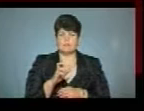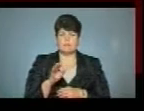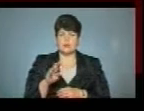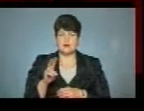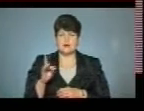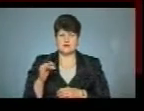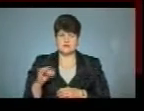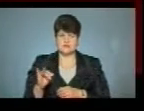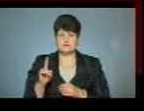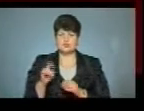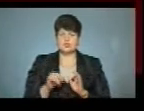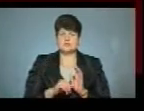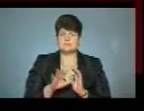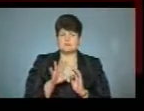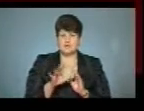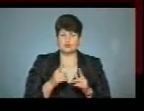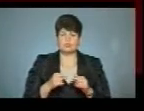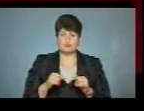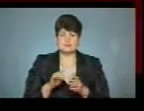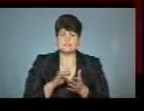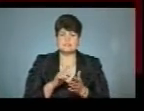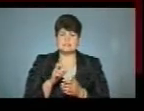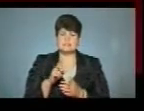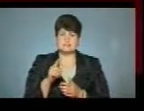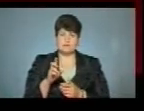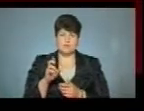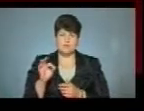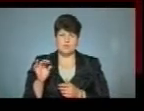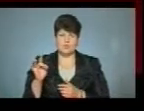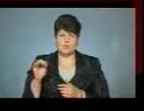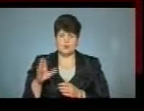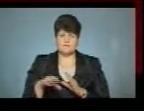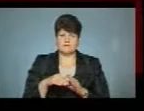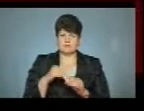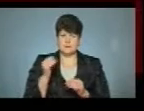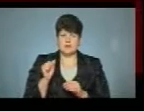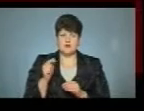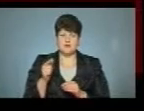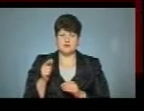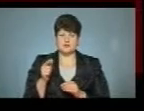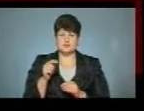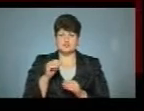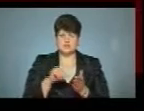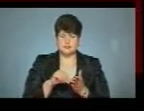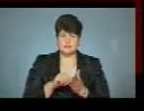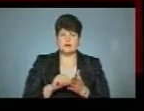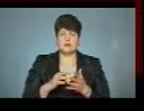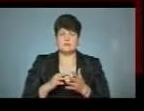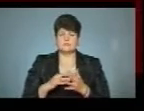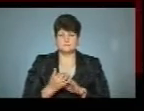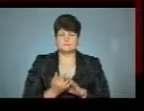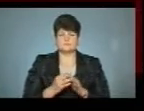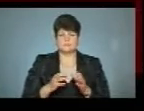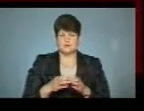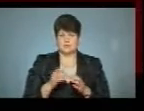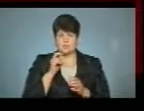У 165-му окрузі з центром в Зборові обрали засновника товариства «Корпорація Агропродсервіс» члена Аграрної партії